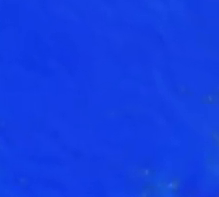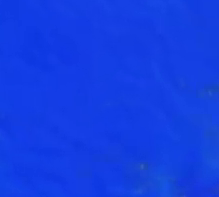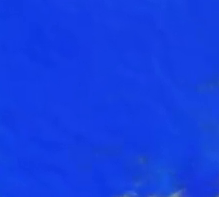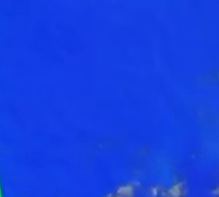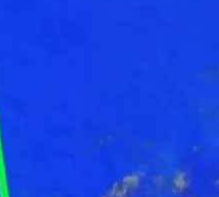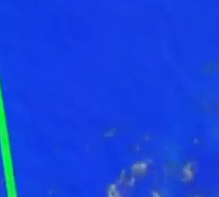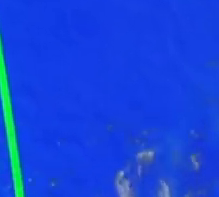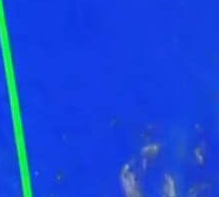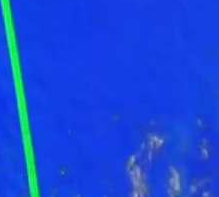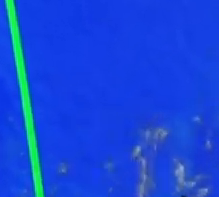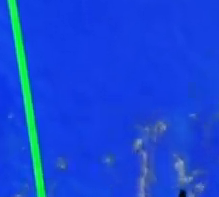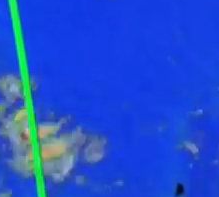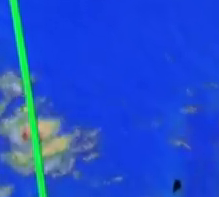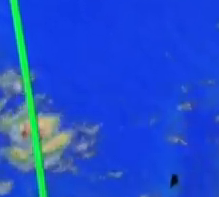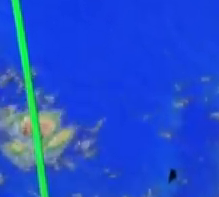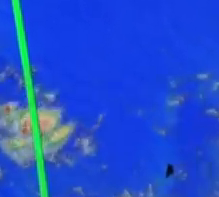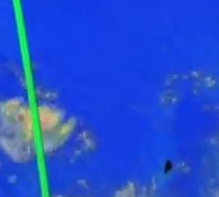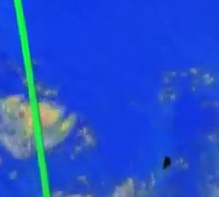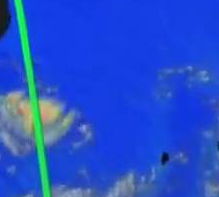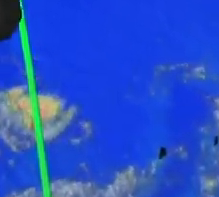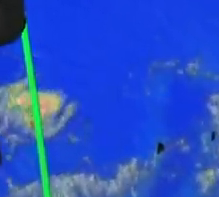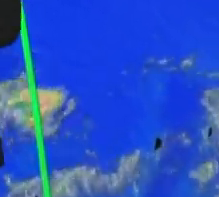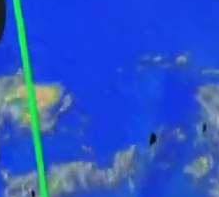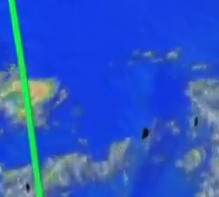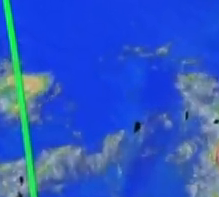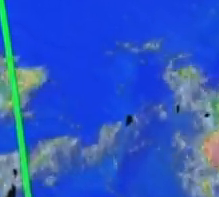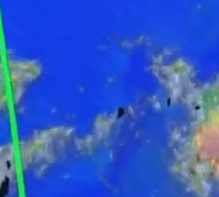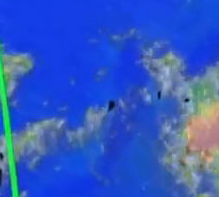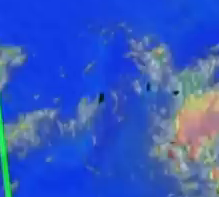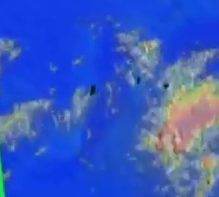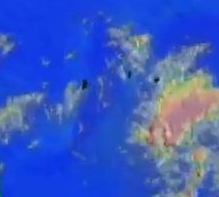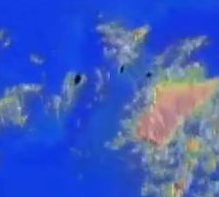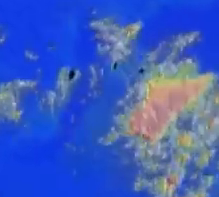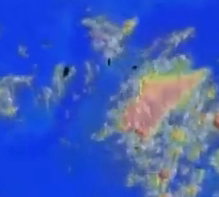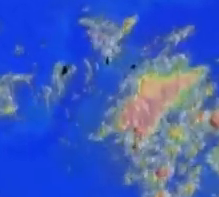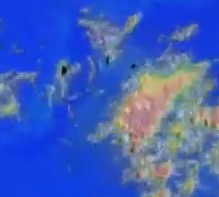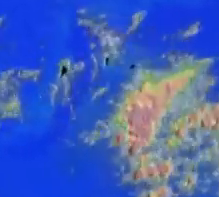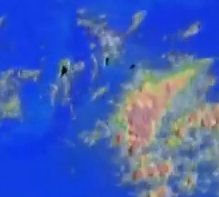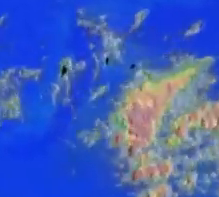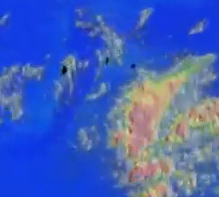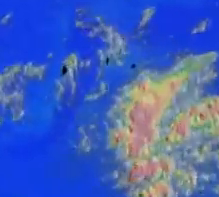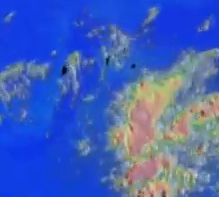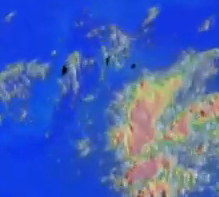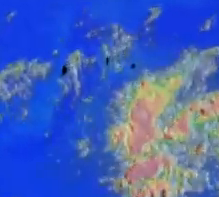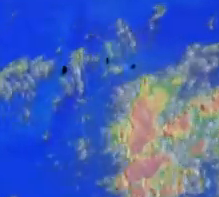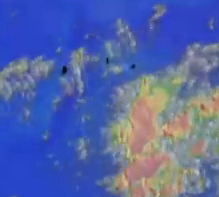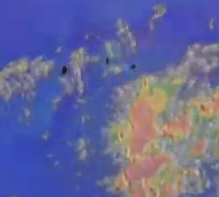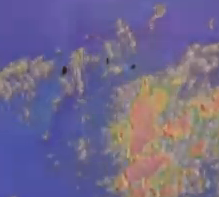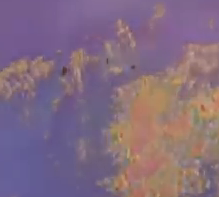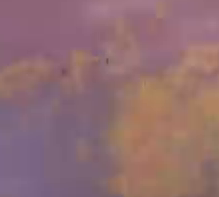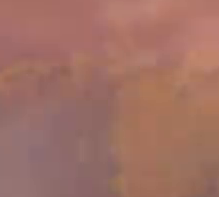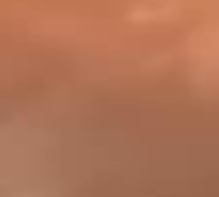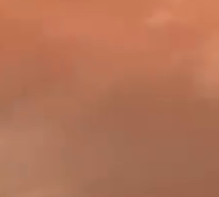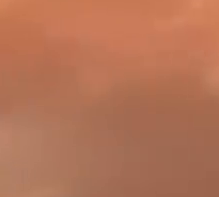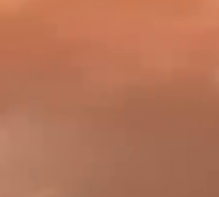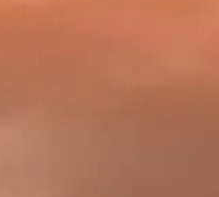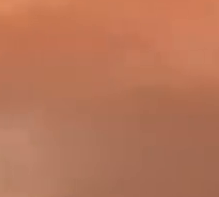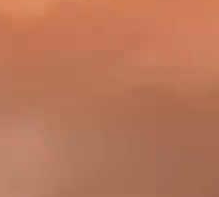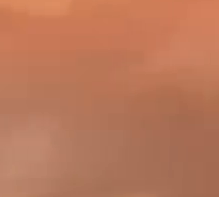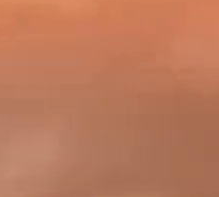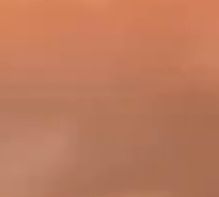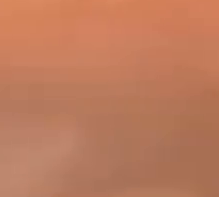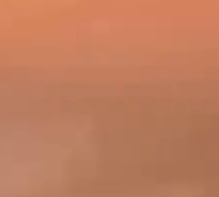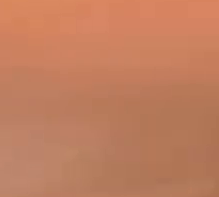halos buong bansa maghapon kanina, pero naging maulan naman sa Eastern Visayas dahil sa thunderstorms. Ngayong hapon, pumalo